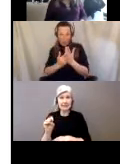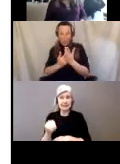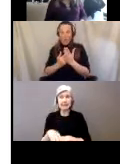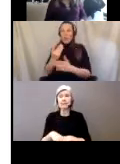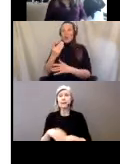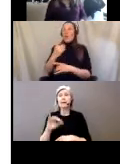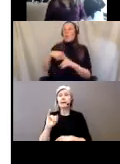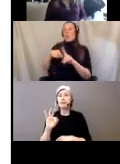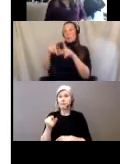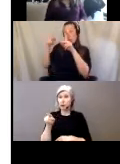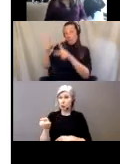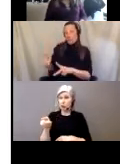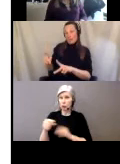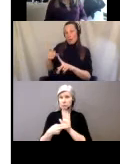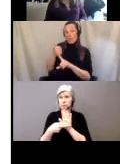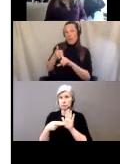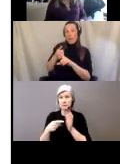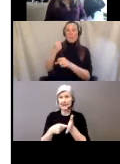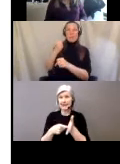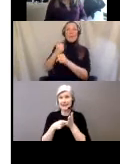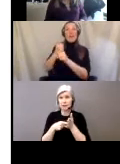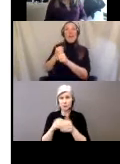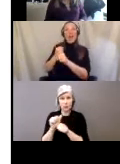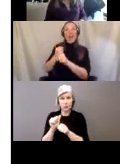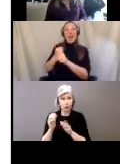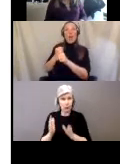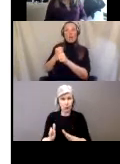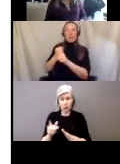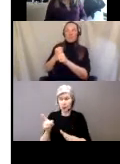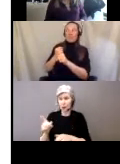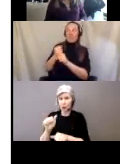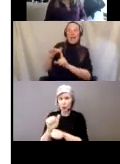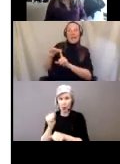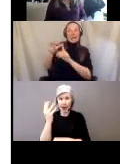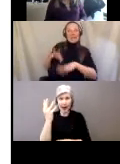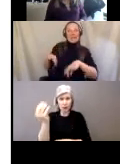si la personne est un travailleur essentiel qui ne travaille pas en télétravail